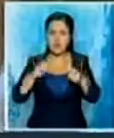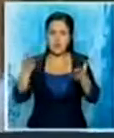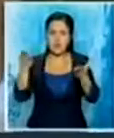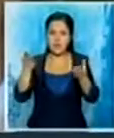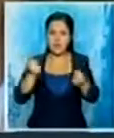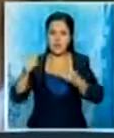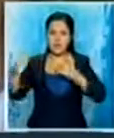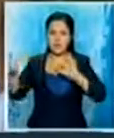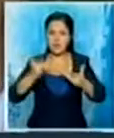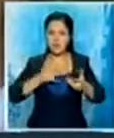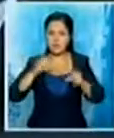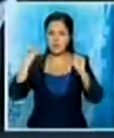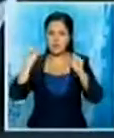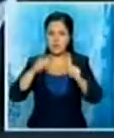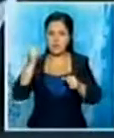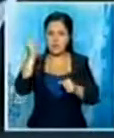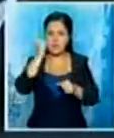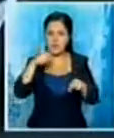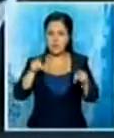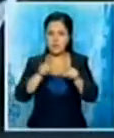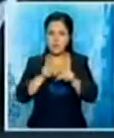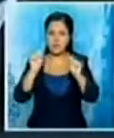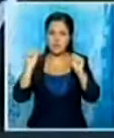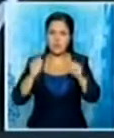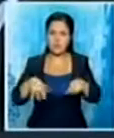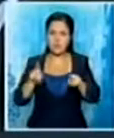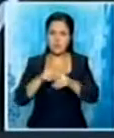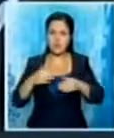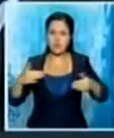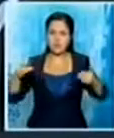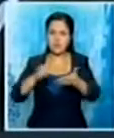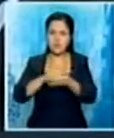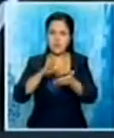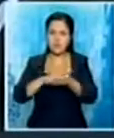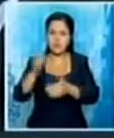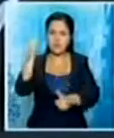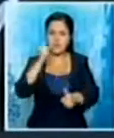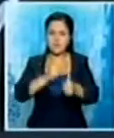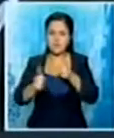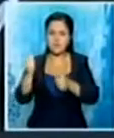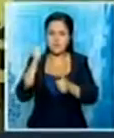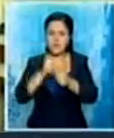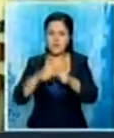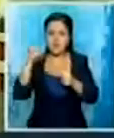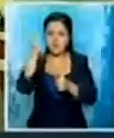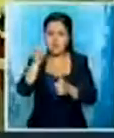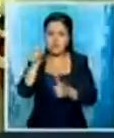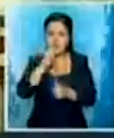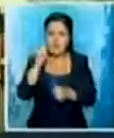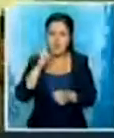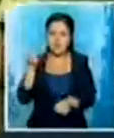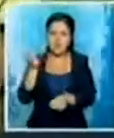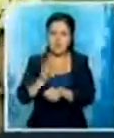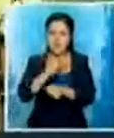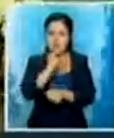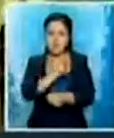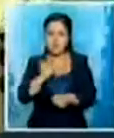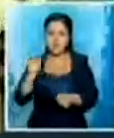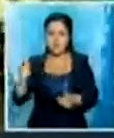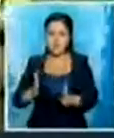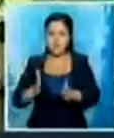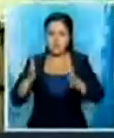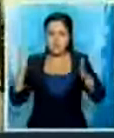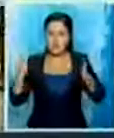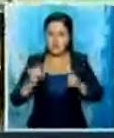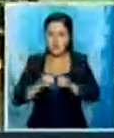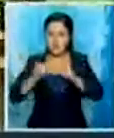вот, вплоть до Москвы. Организаторы отмечают, что фестиваль с каждым годом молодеет. Все чаще на сцену выходят дети и молодежь, и к ним особое